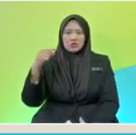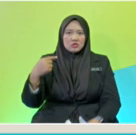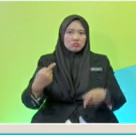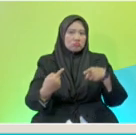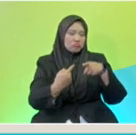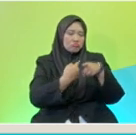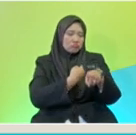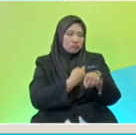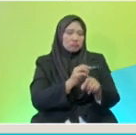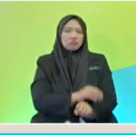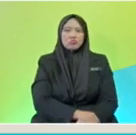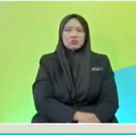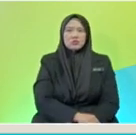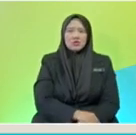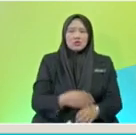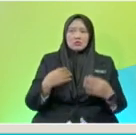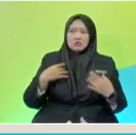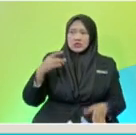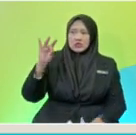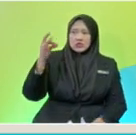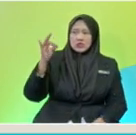masuk ke dalam paket